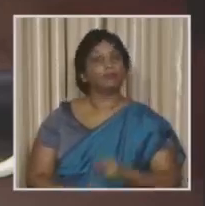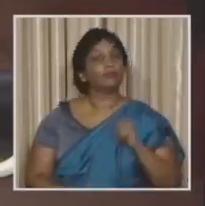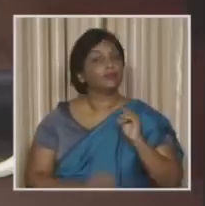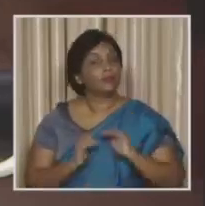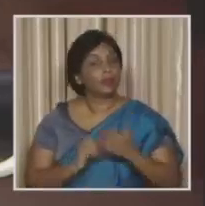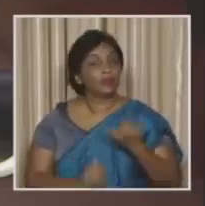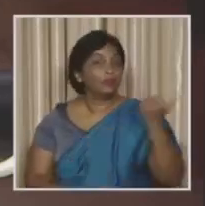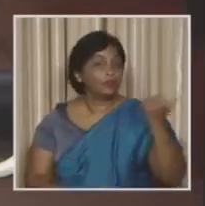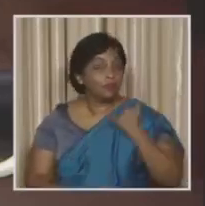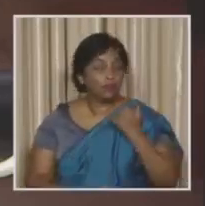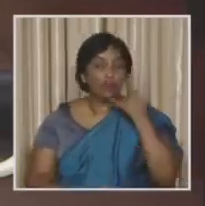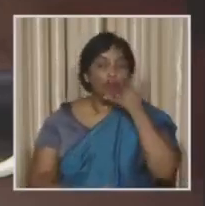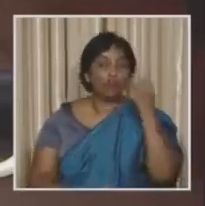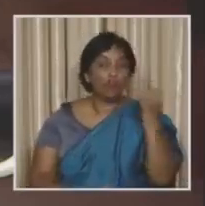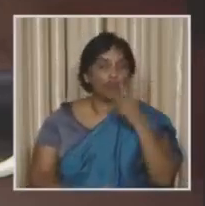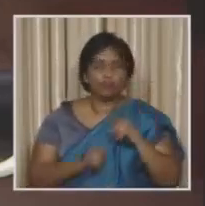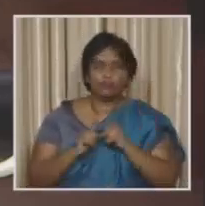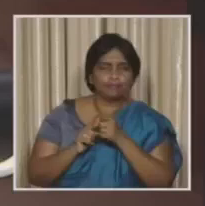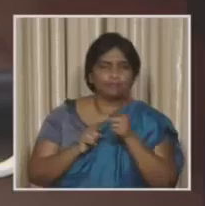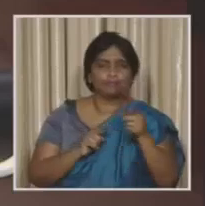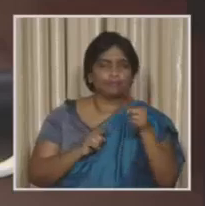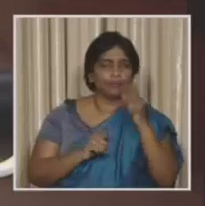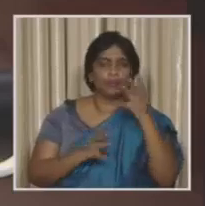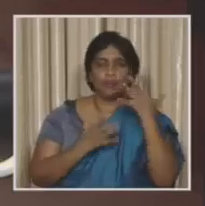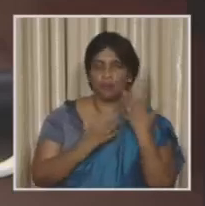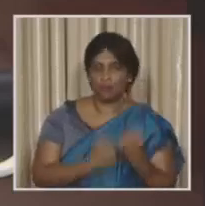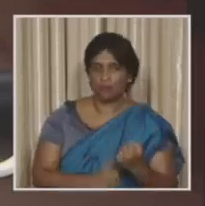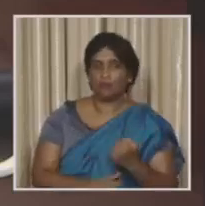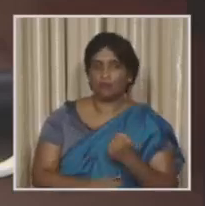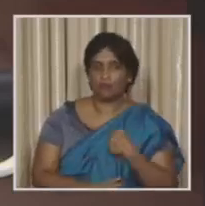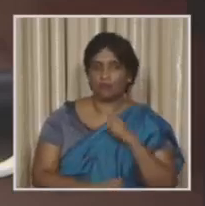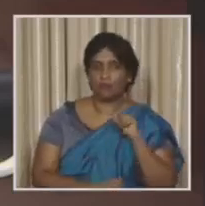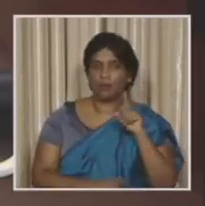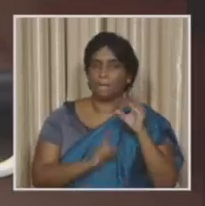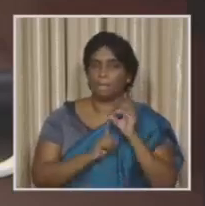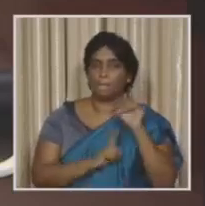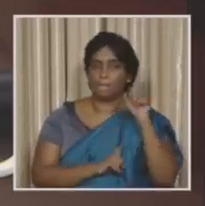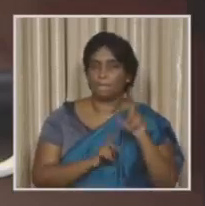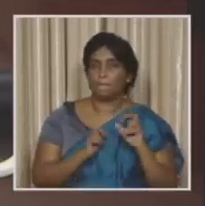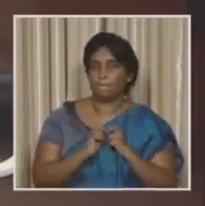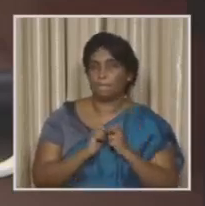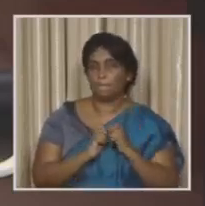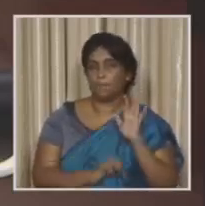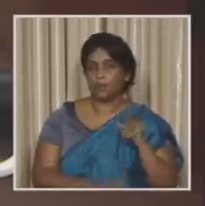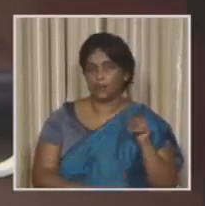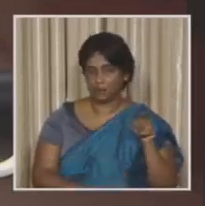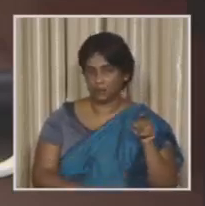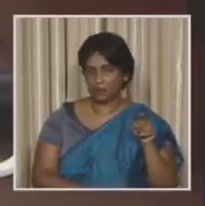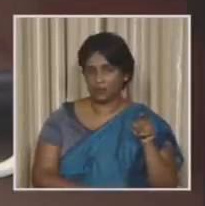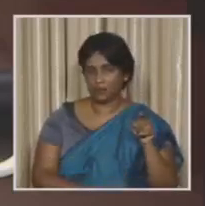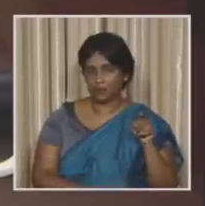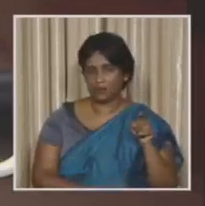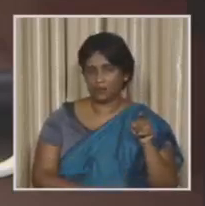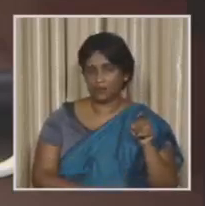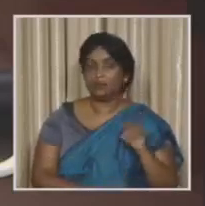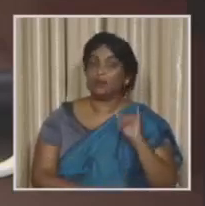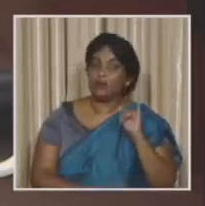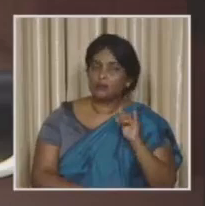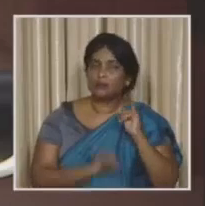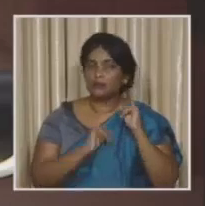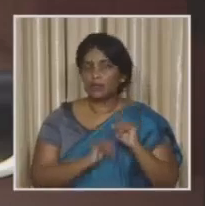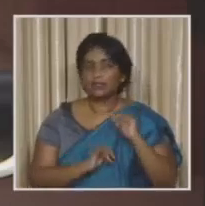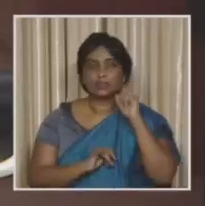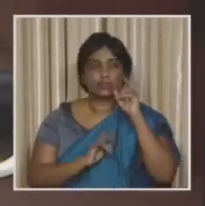ඊට පස්සේ කතා කරලාද දුරකතනම් කොහේ යනකොට මා ඊතර කියන්නේ එතන පෞද්ගලික ප්‍රශ්නකුත් තියෙන නිසා යම් අපරාධ